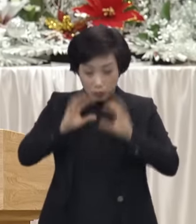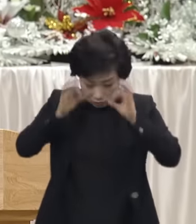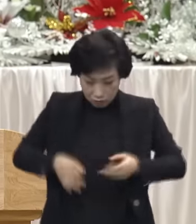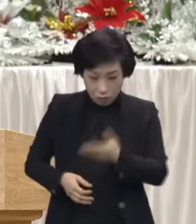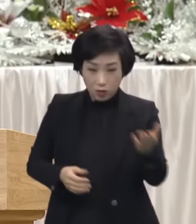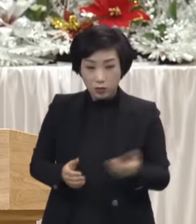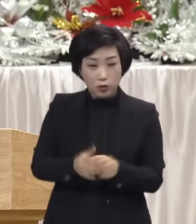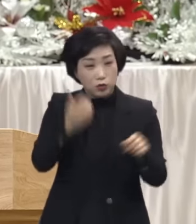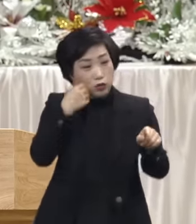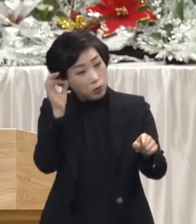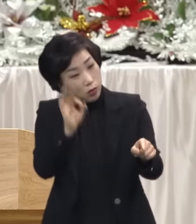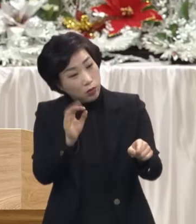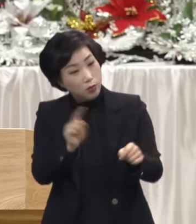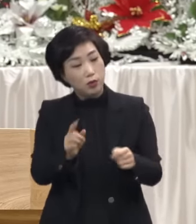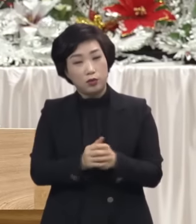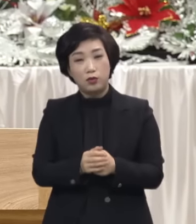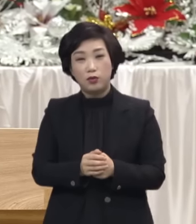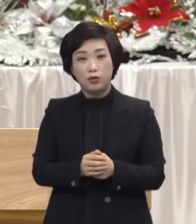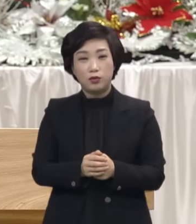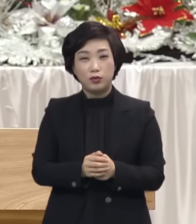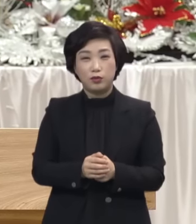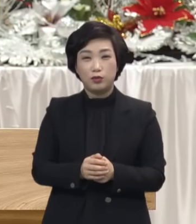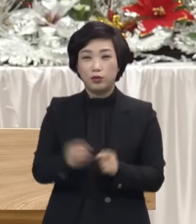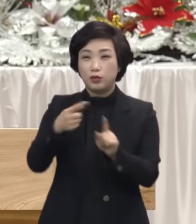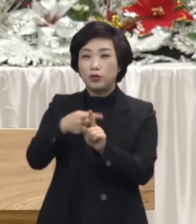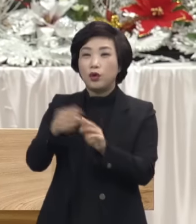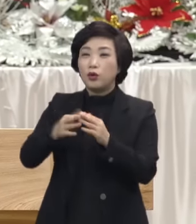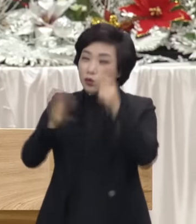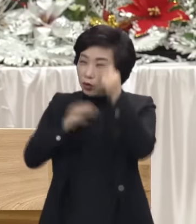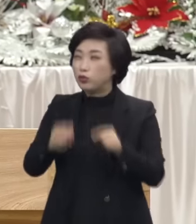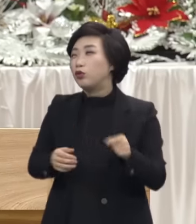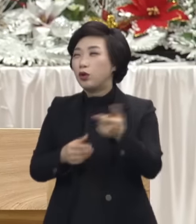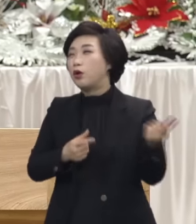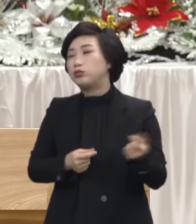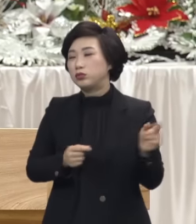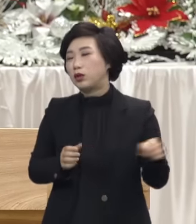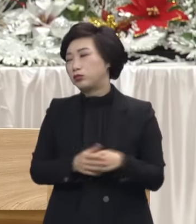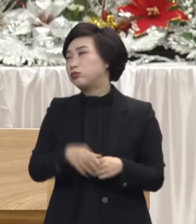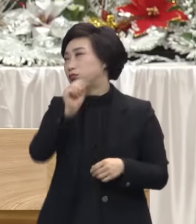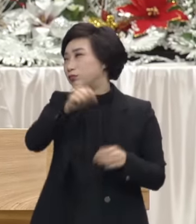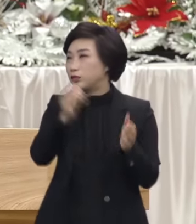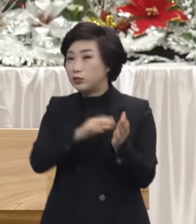때 지나가는 우리 교인들 정도로 보이십니까? 아니야.